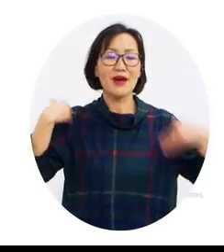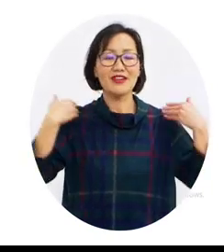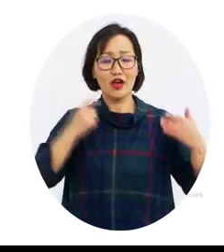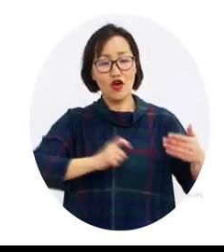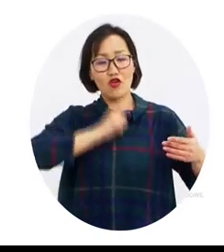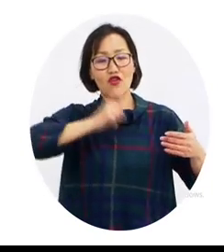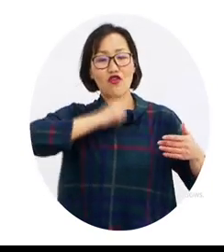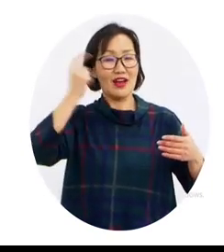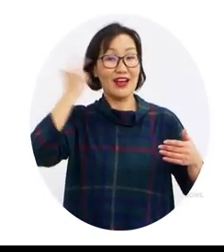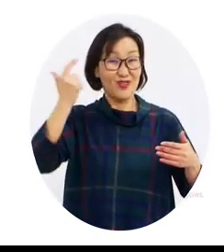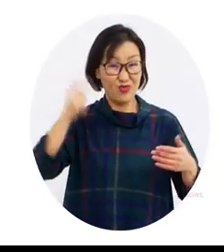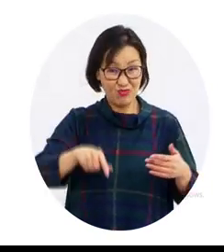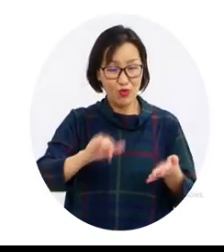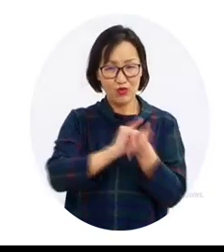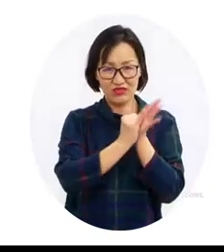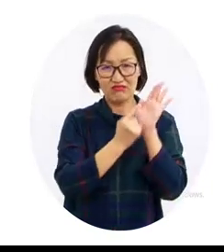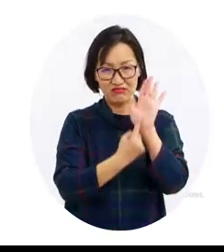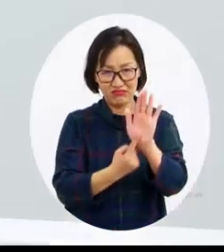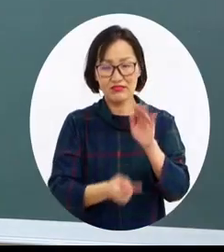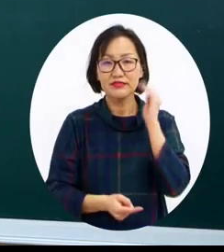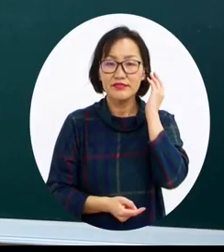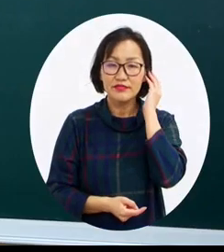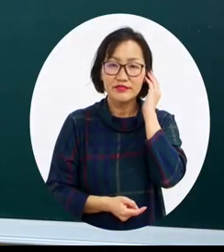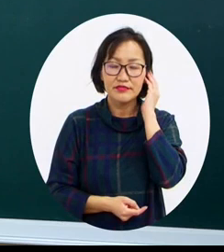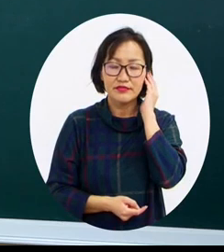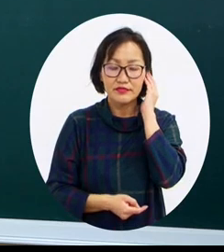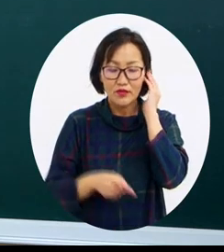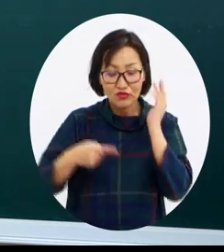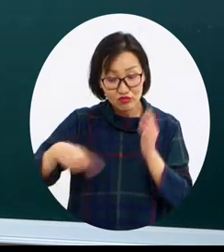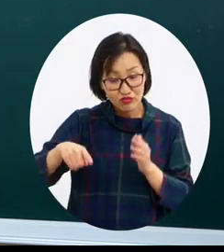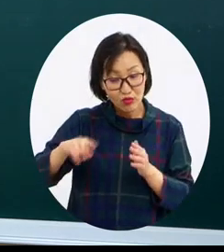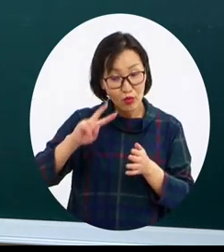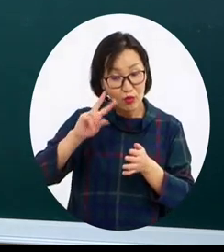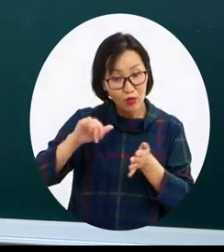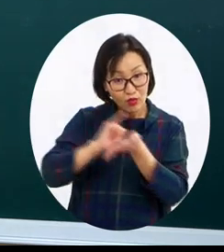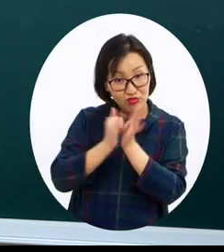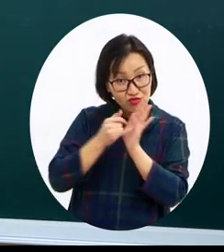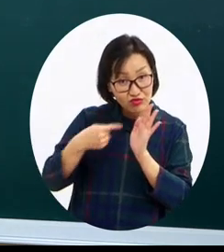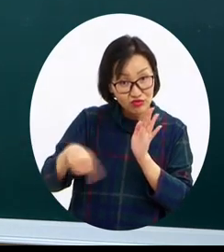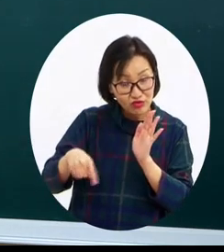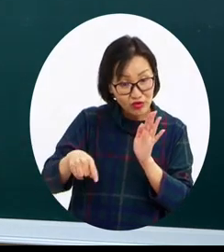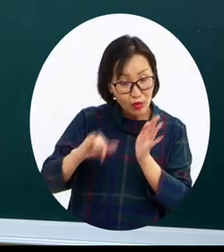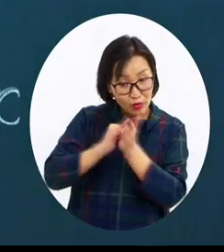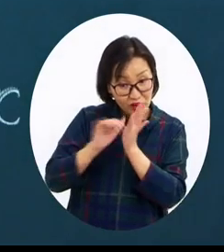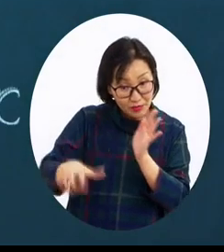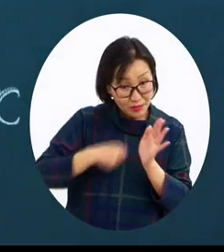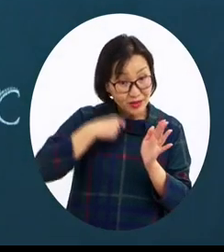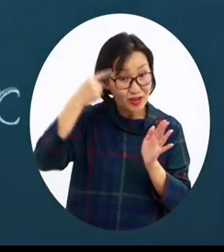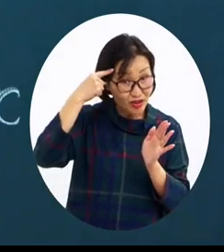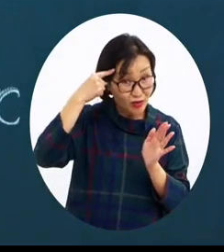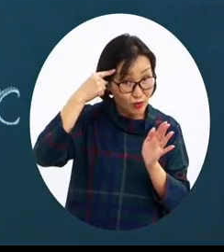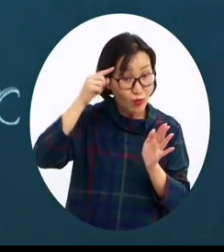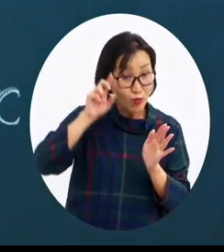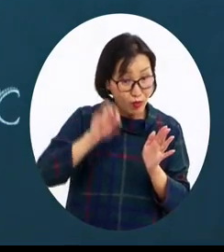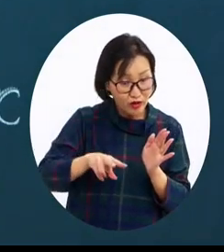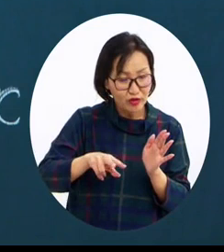баярлах хөөрэх гэсэн санааг агуулж байна тийм ээ. За бас энэ тухайн үгнийхээ утгыг мэдж байгаа бол түүгээ өгүүлбэрт оруулж